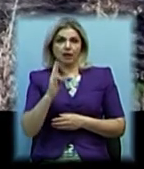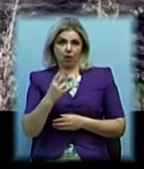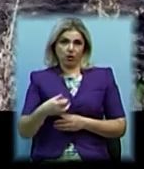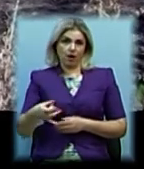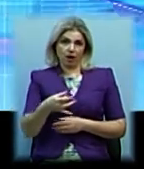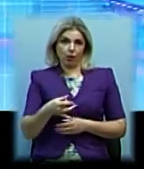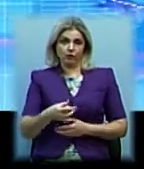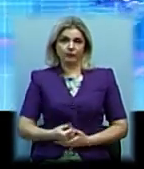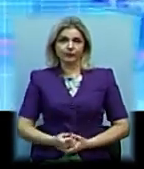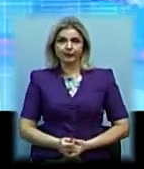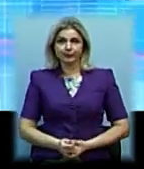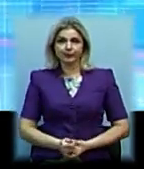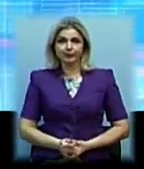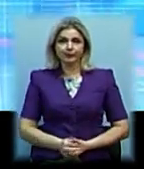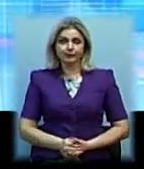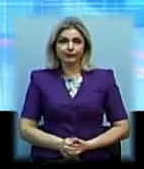районах.